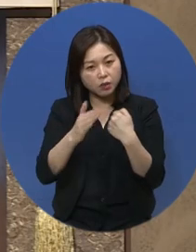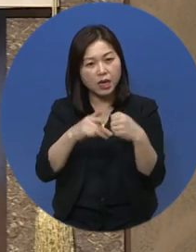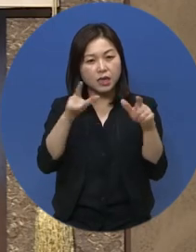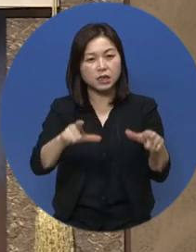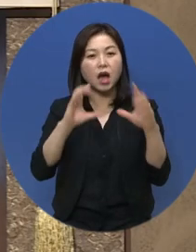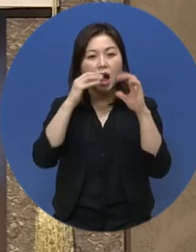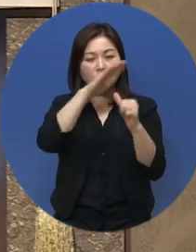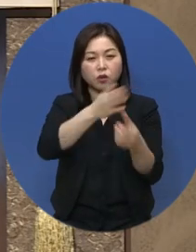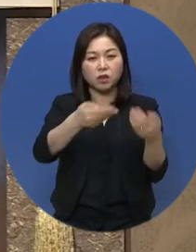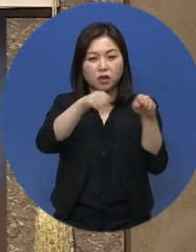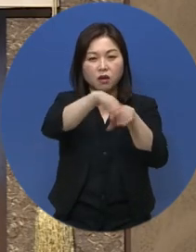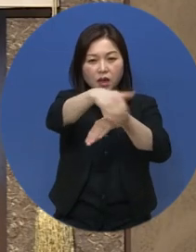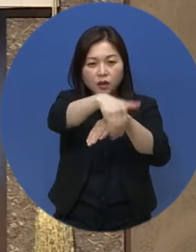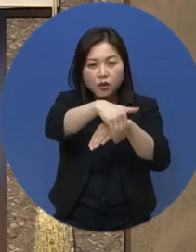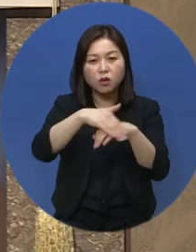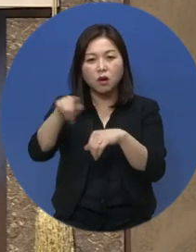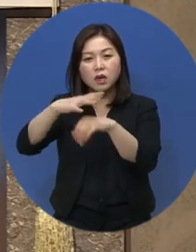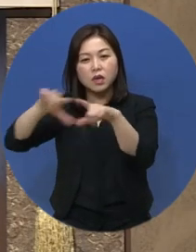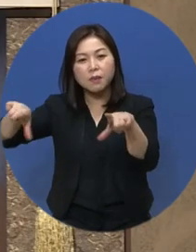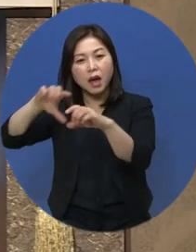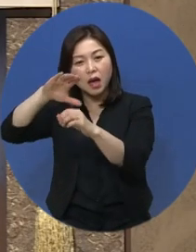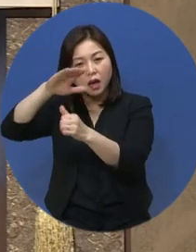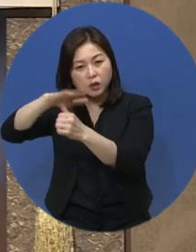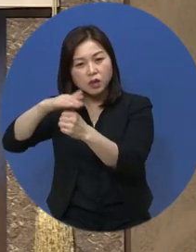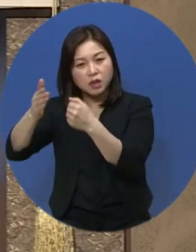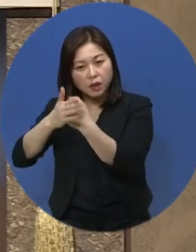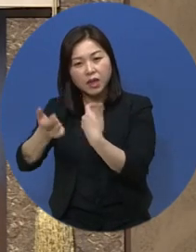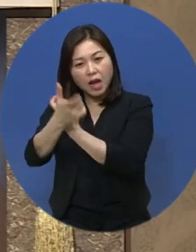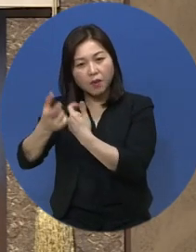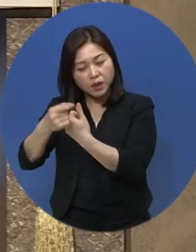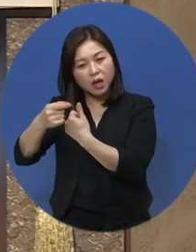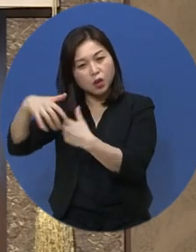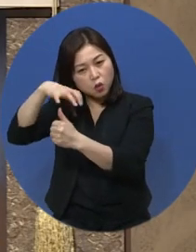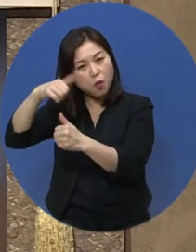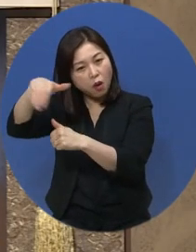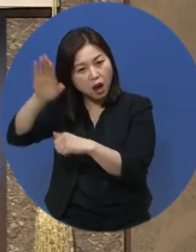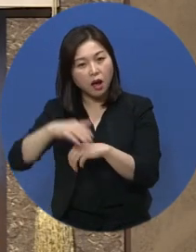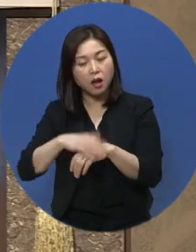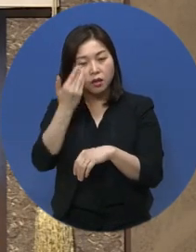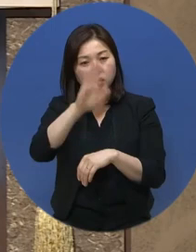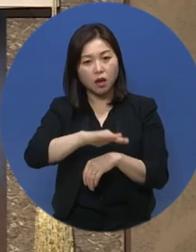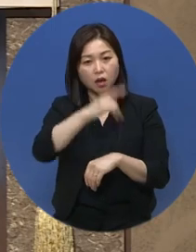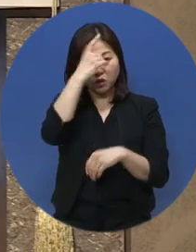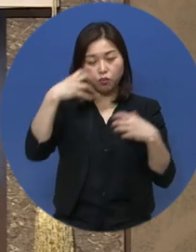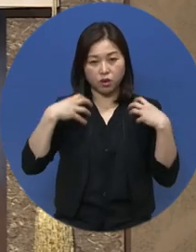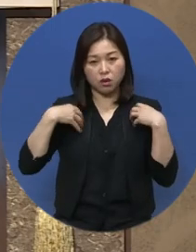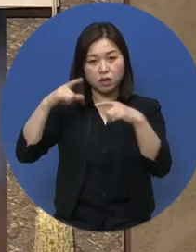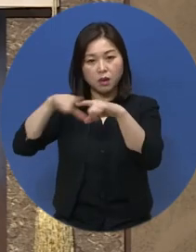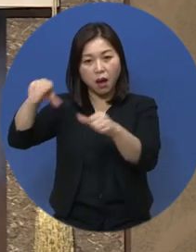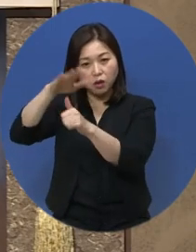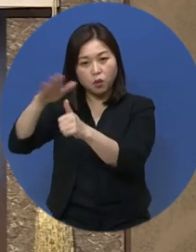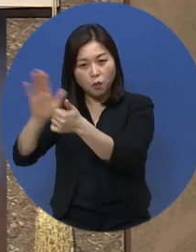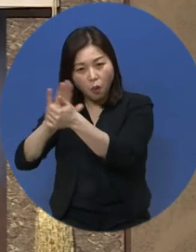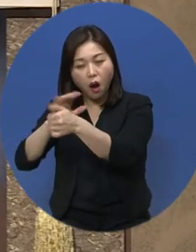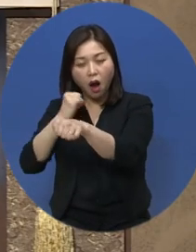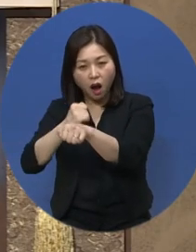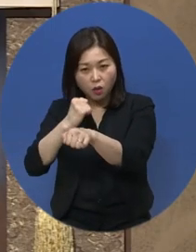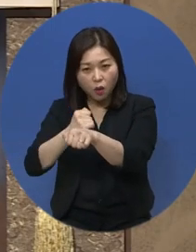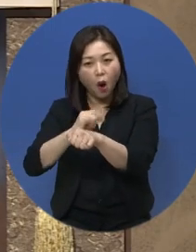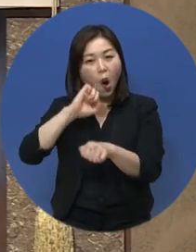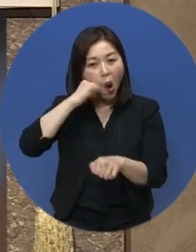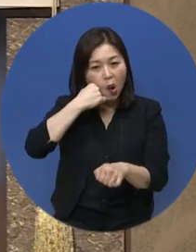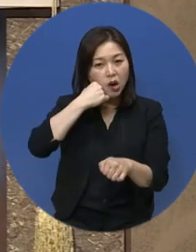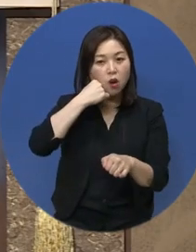일반 아동이니까 일시 이용해야 되니까 다 함께 돌봄으로 가. 네. 그런데 국가에서는 일반 아동을 돌보고 민간에서 어려운 아이들을 돌보고